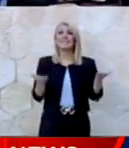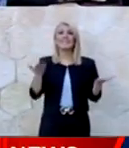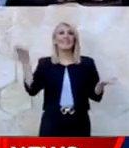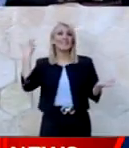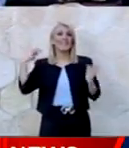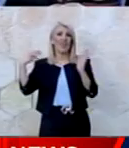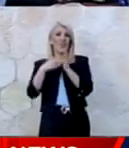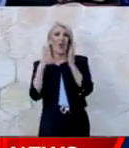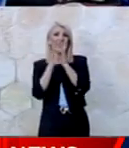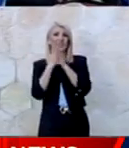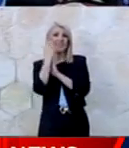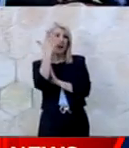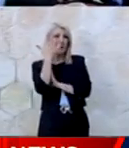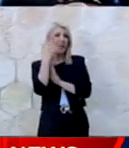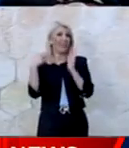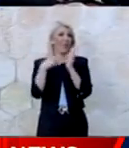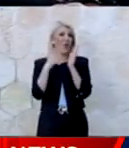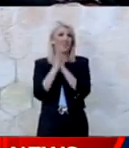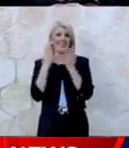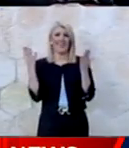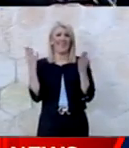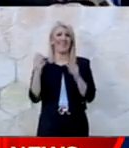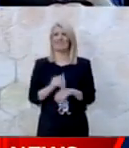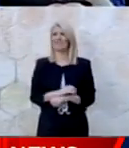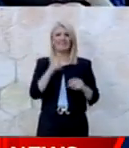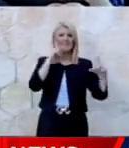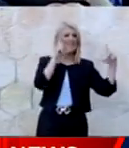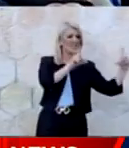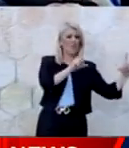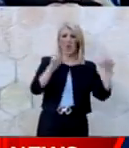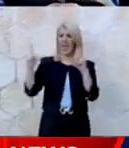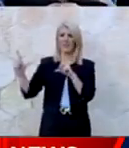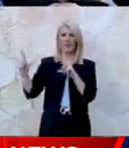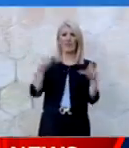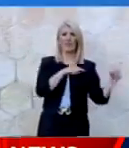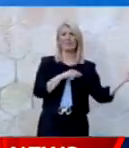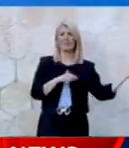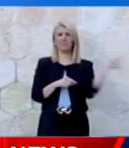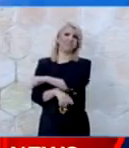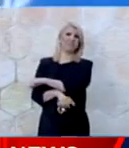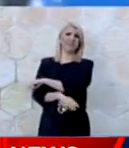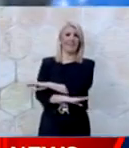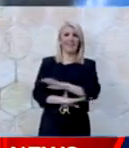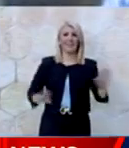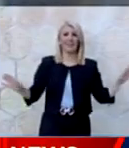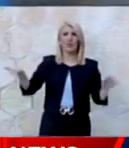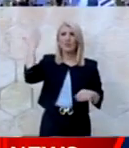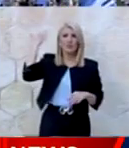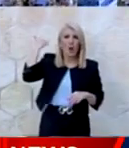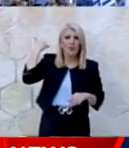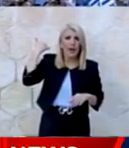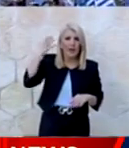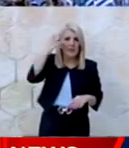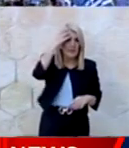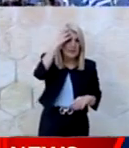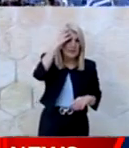2019. Τότε είχαμε κλειστές τράπεζες, μηδενική ανάπτυξη. Αντίθετα σήμερα,